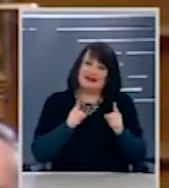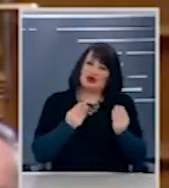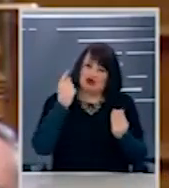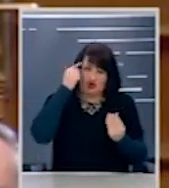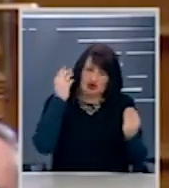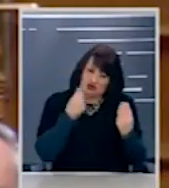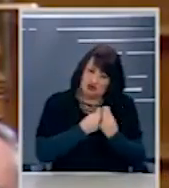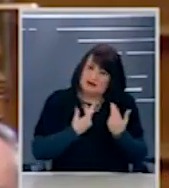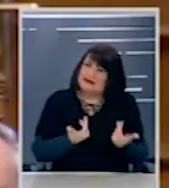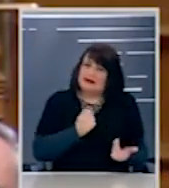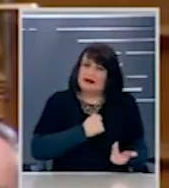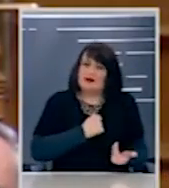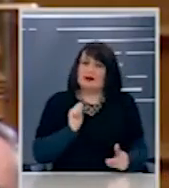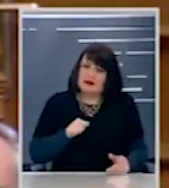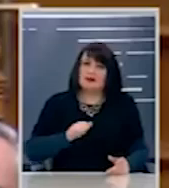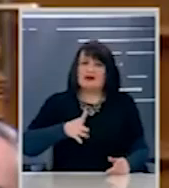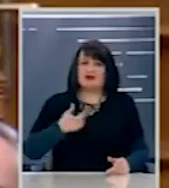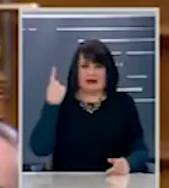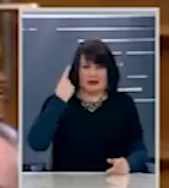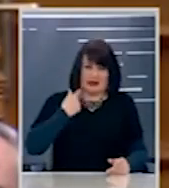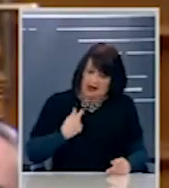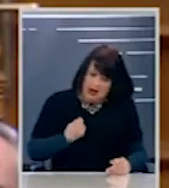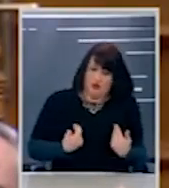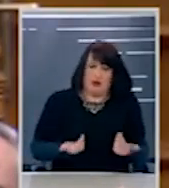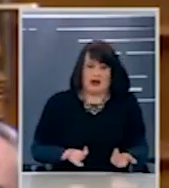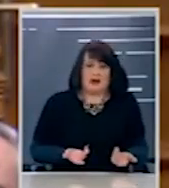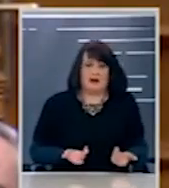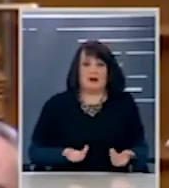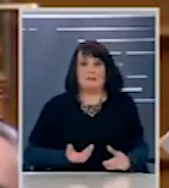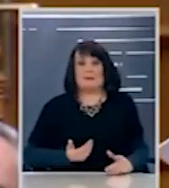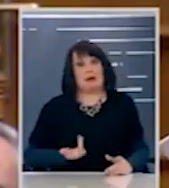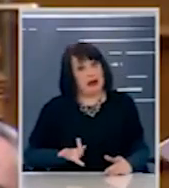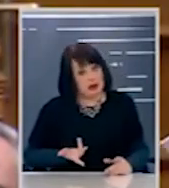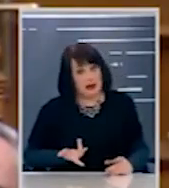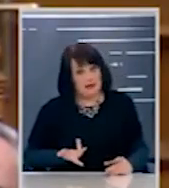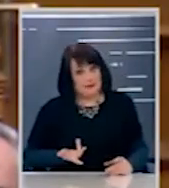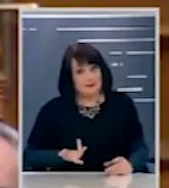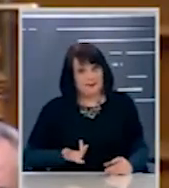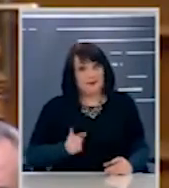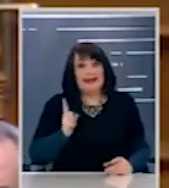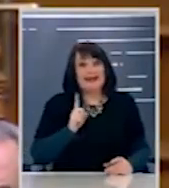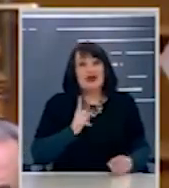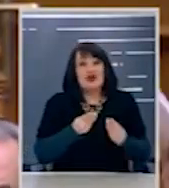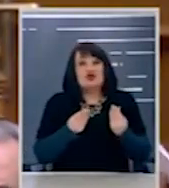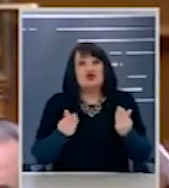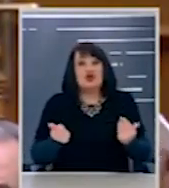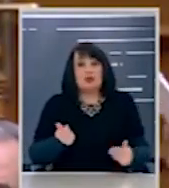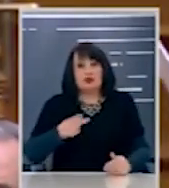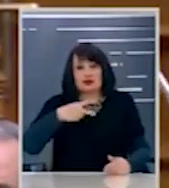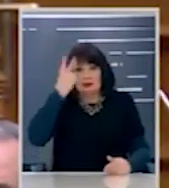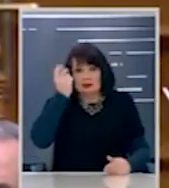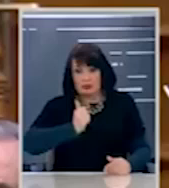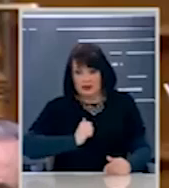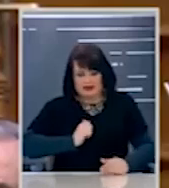αντίληψη. Μπορεί να μας κάνετε κριτική. Αλλά δεν λειτουργήσαμε εν λευκό τα